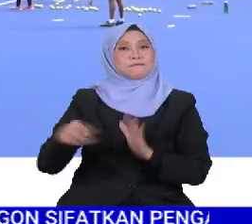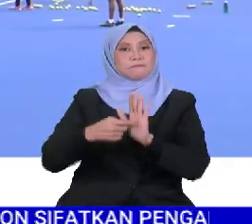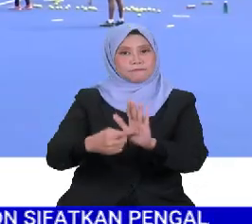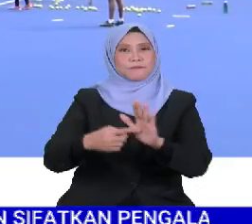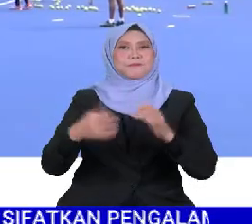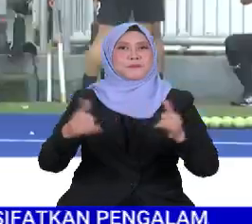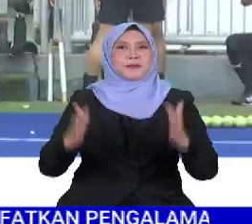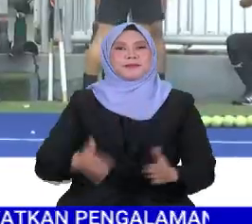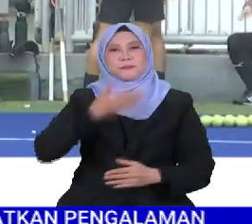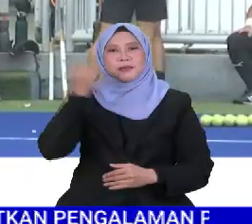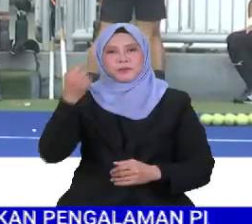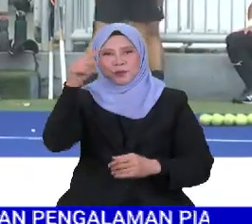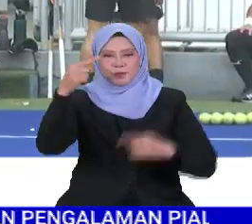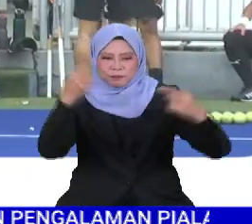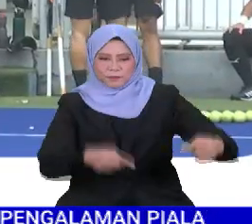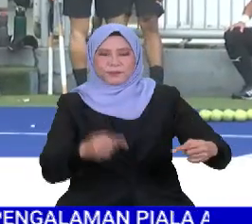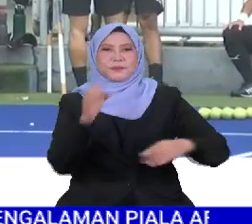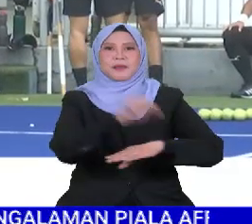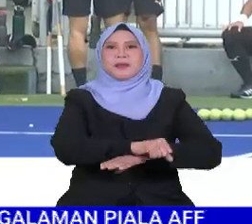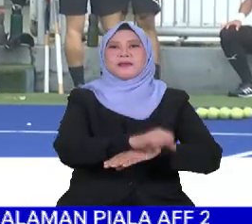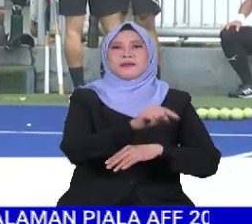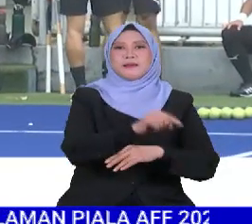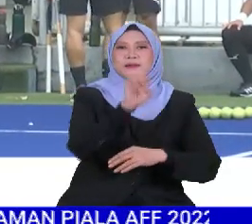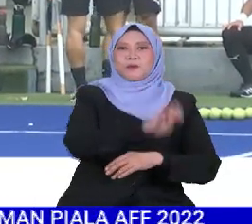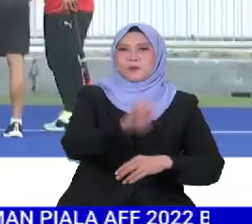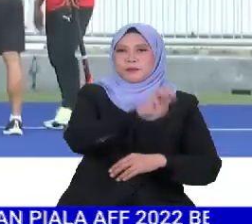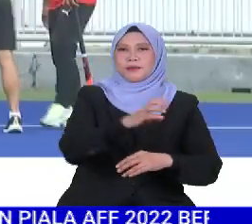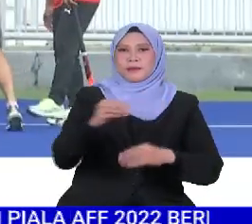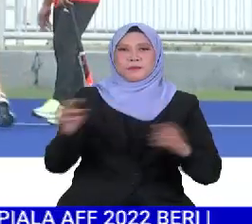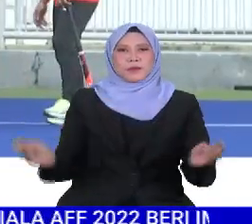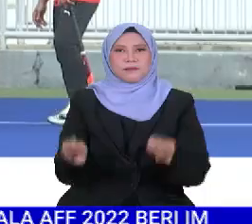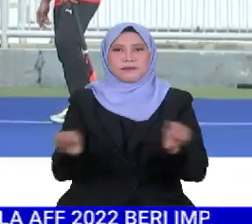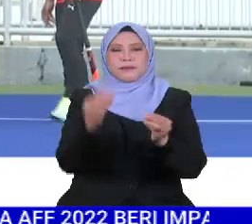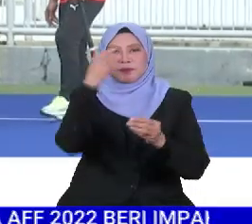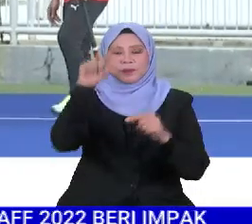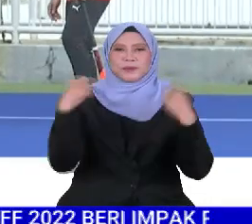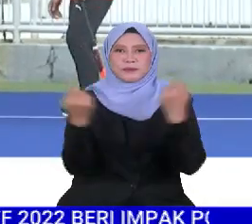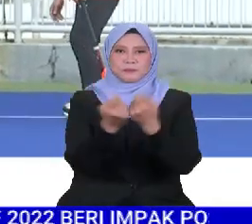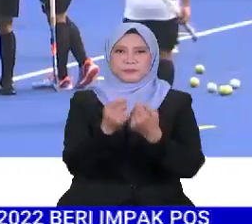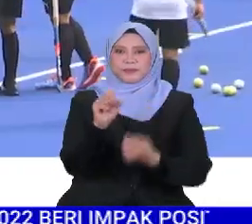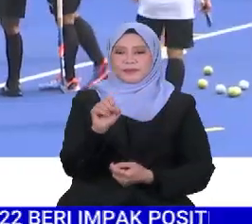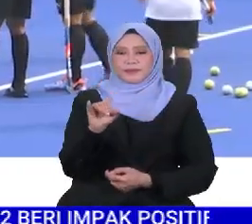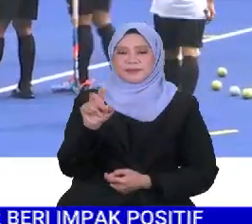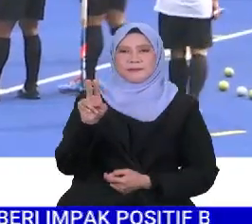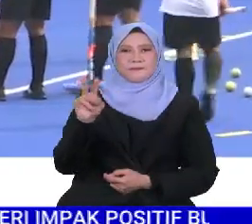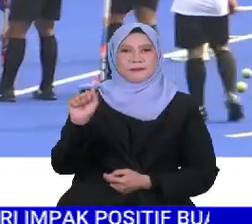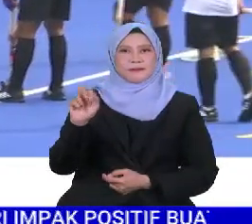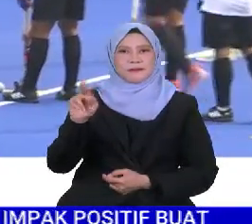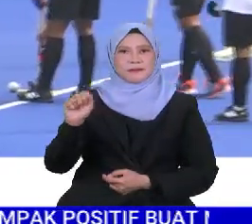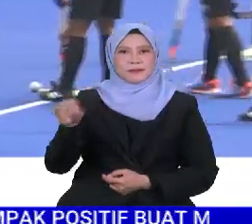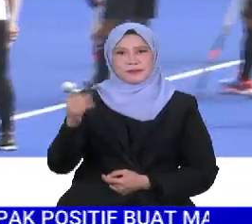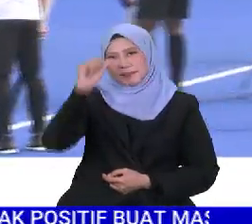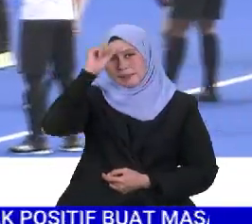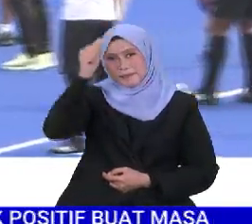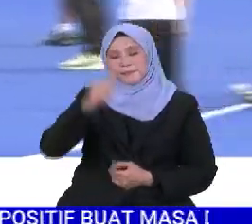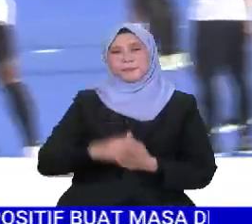persembahan terbaik menentang gegasi Eropah itu sekaligus menyuntik motivasi buat skuad kendalian arus Sevaraj di India.